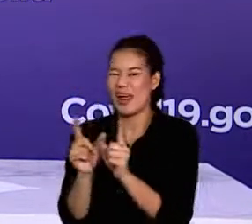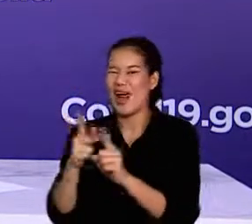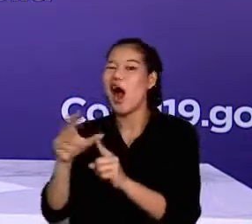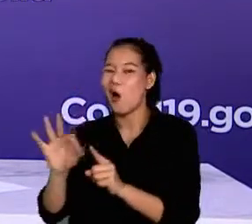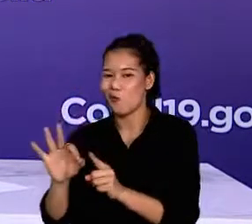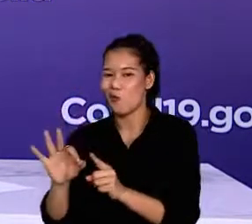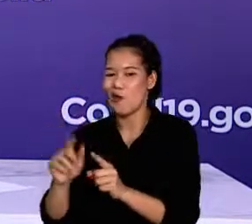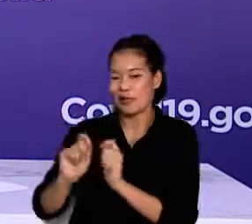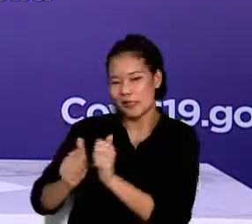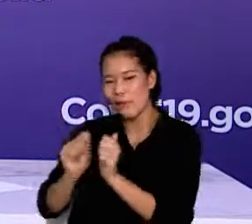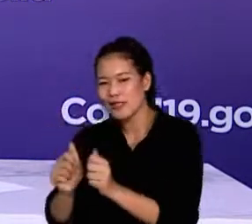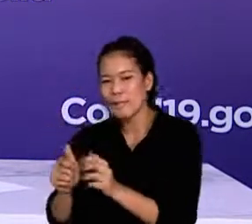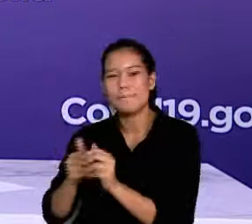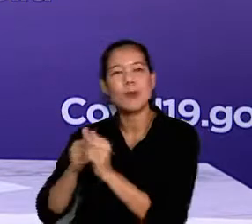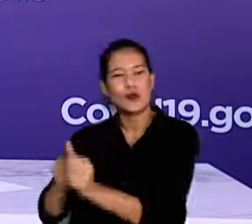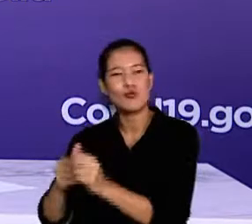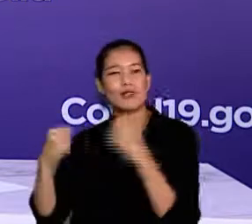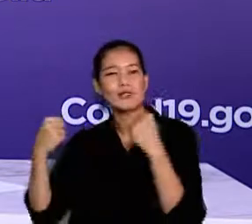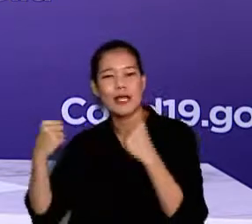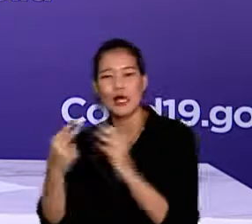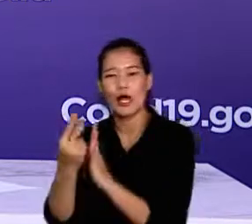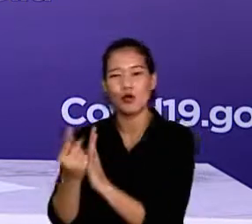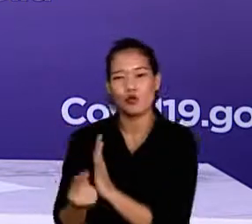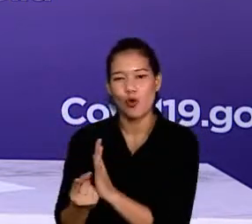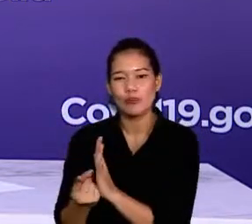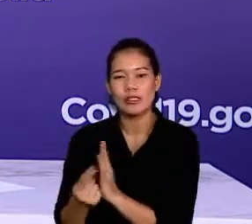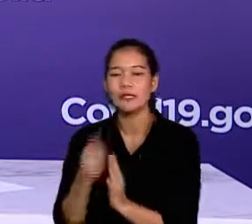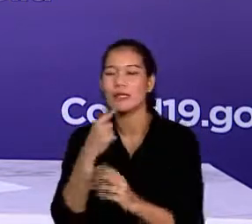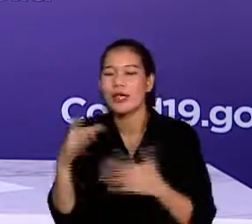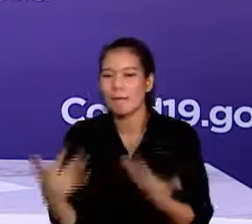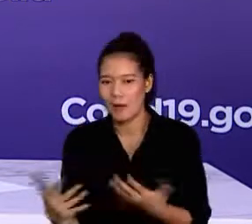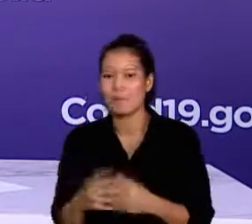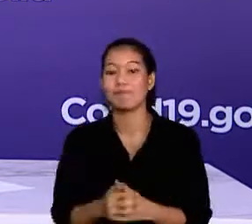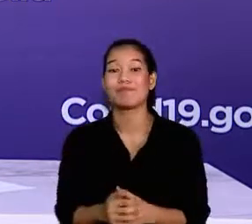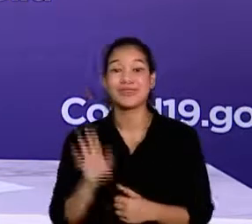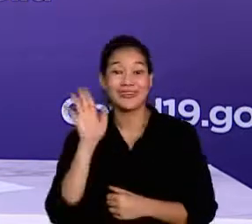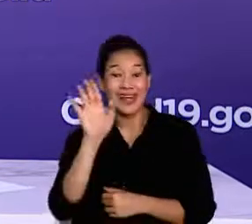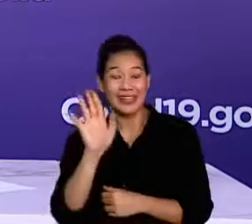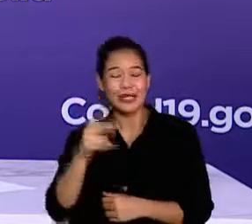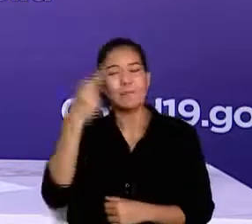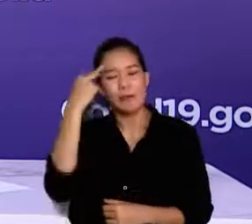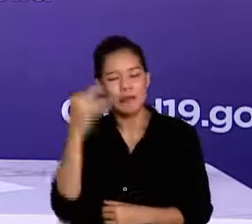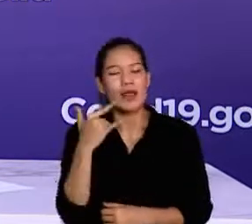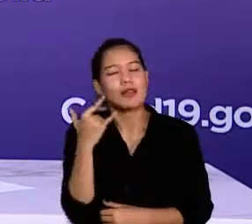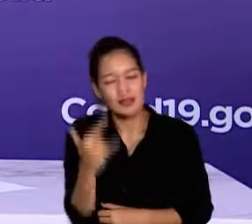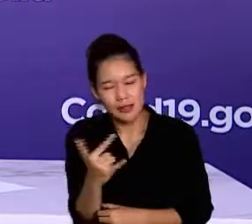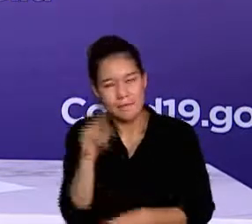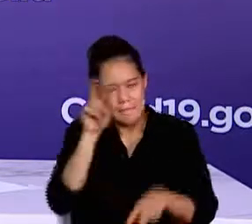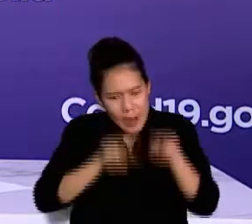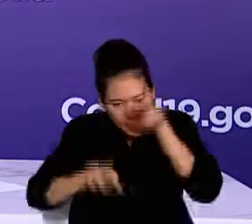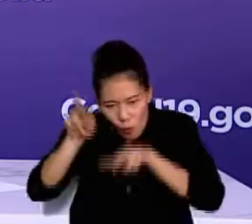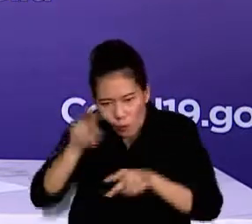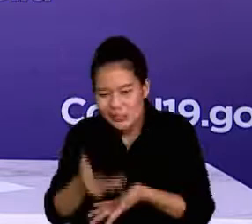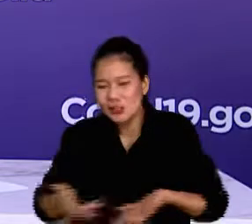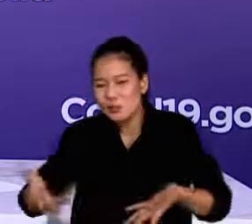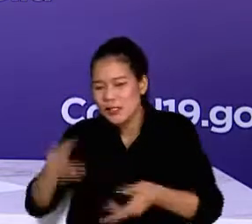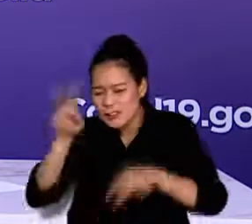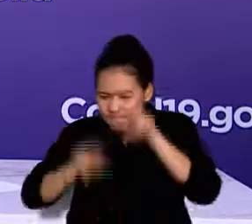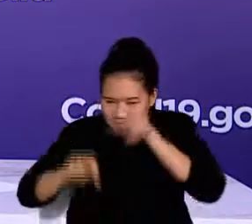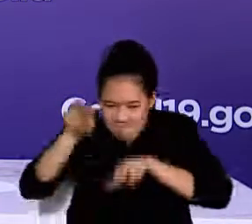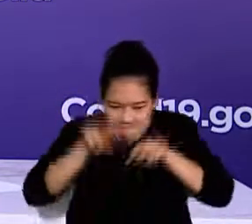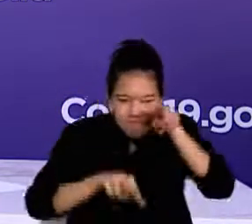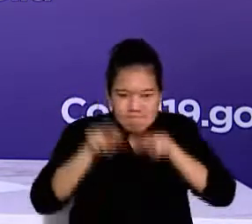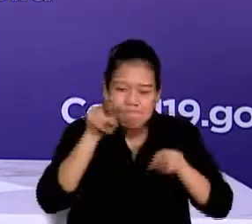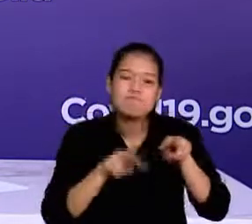panduan baik dari sisi kesehatan maupun ekonomi kedepannya pemerintah akan senantiasa memantau kondisi copy